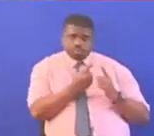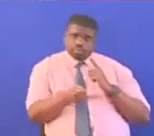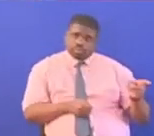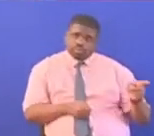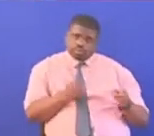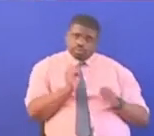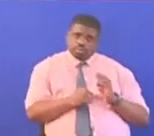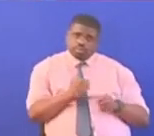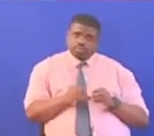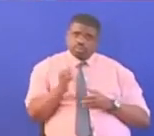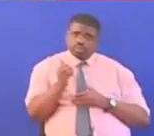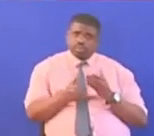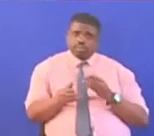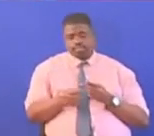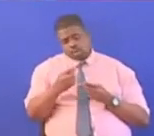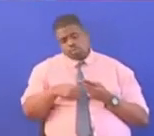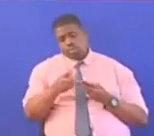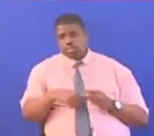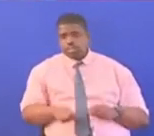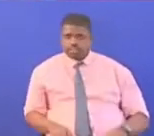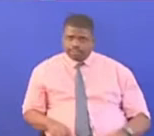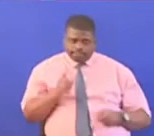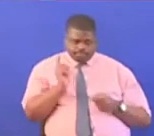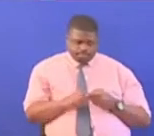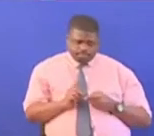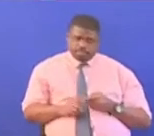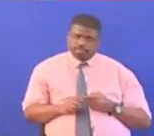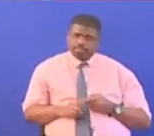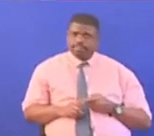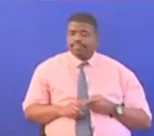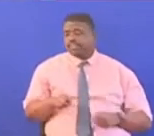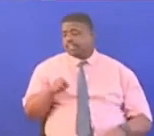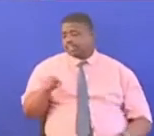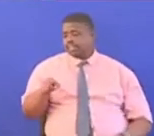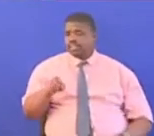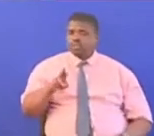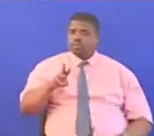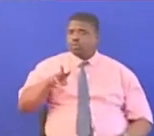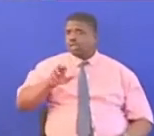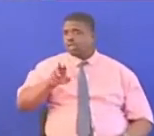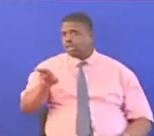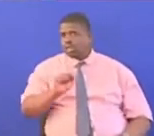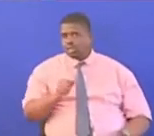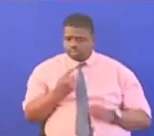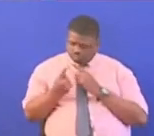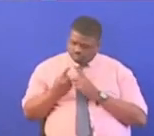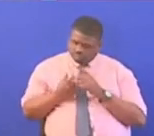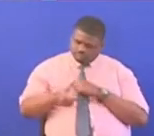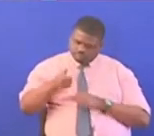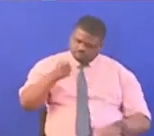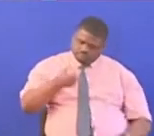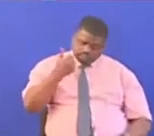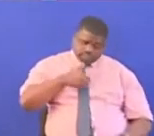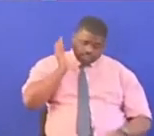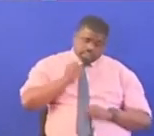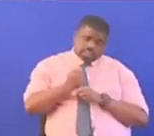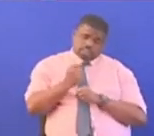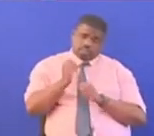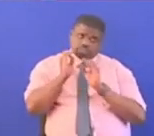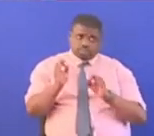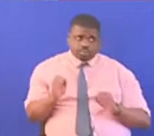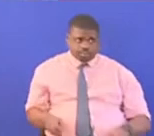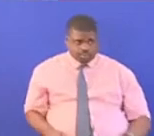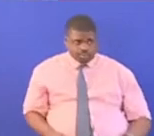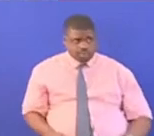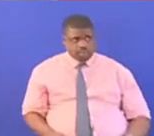nitoe mchango kwenye maeneo yote haya mawili. Eneo la kwanza, Mheshimiwa Spika, kwenye eneo hili la Ruaha. Kama tulivyosema, tunaipongeza serikali kwa kazi hii nzuri.